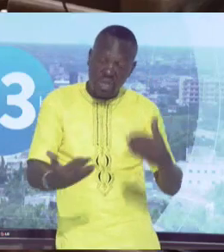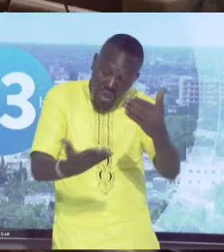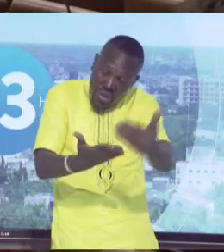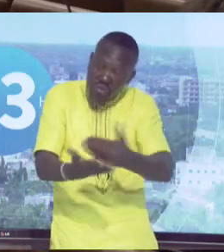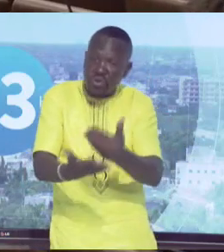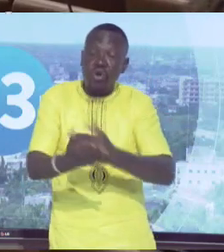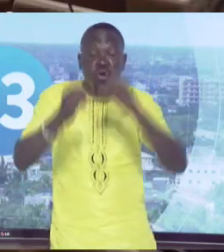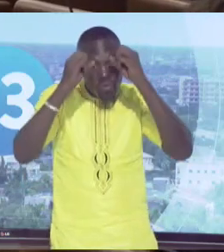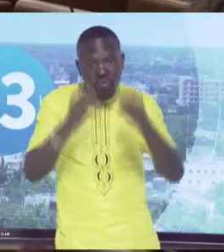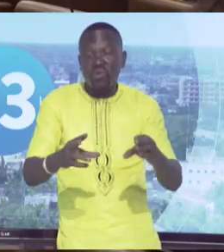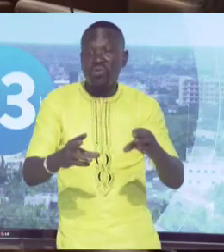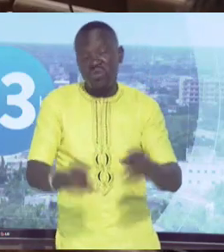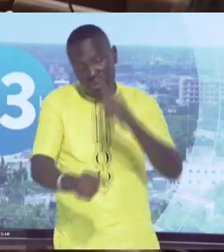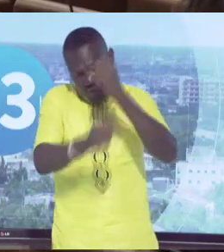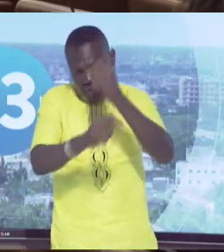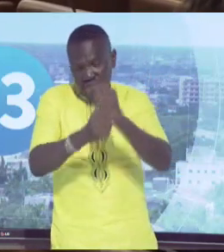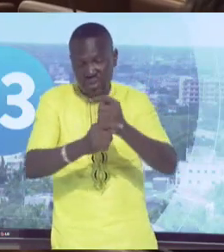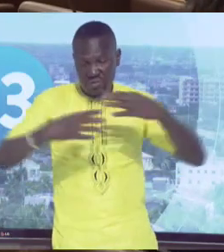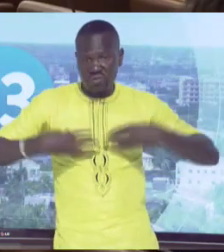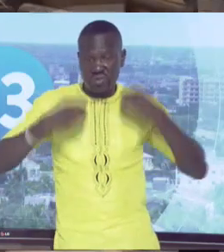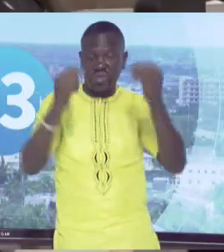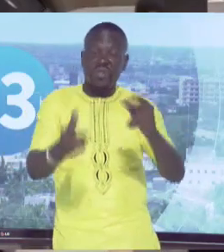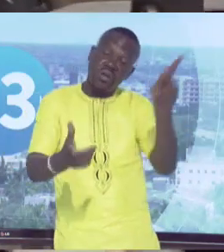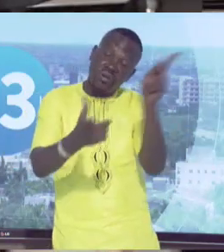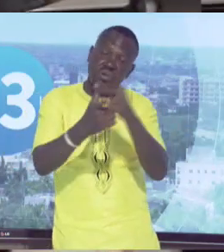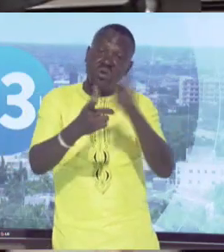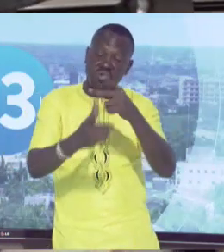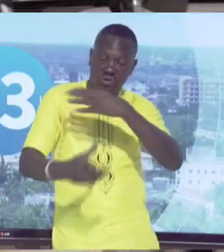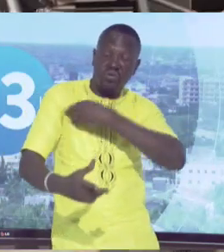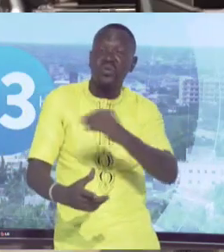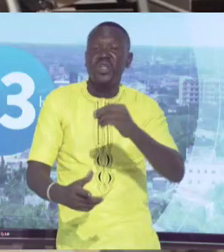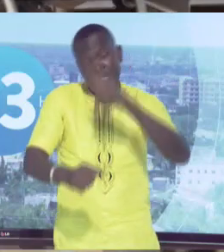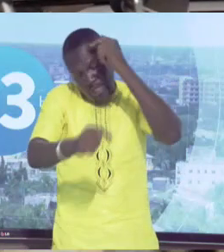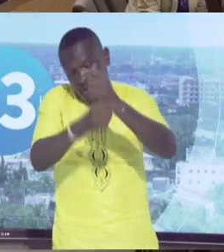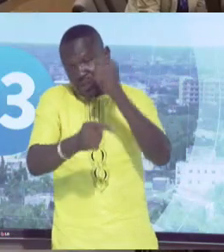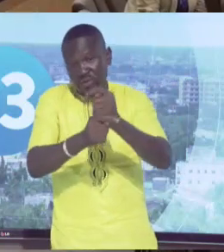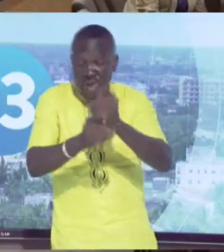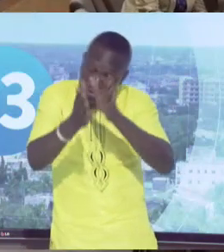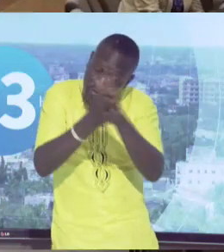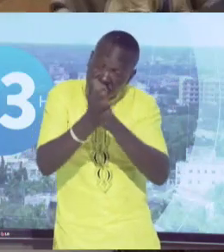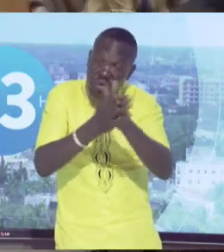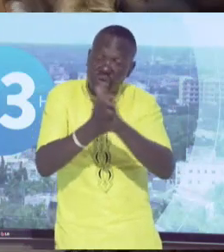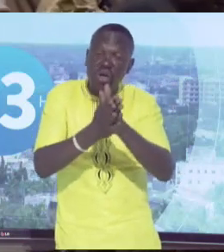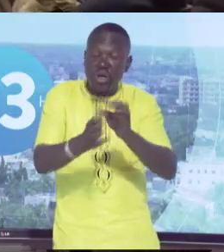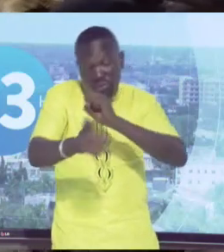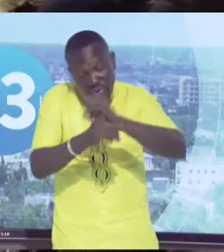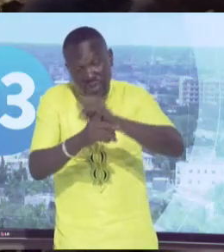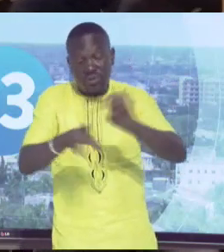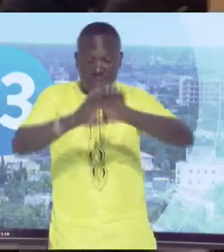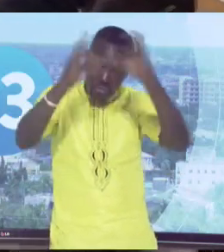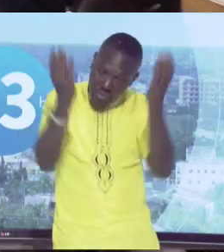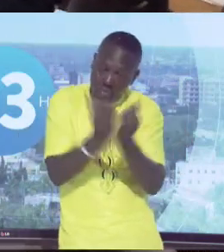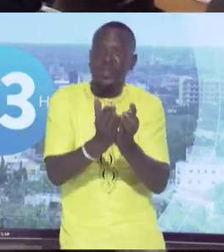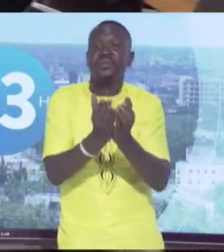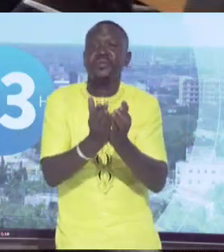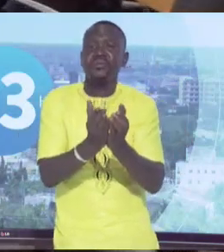masse d'agents communautaires de santé primaire, des volontaires qui abattent un travail intéressant pour les soins au niveau communautaire.